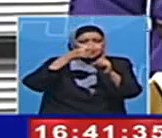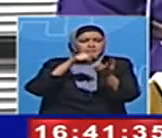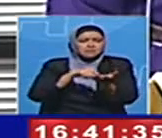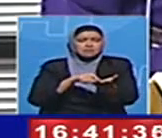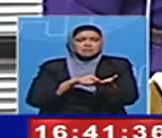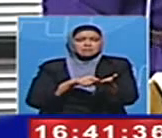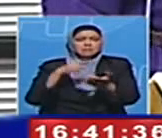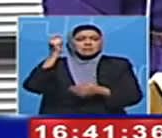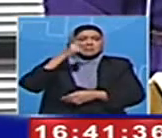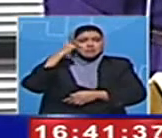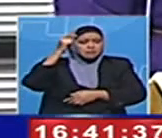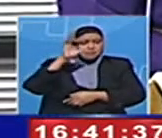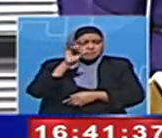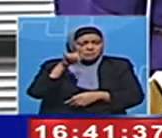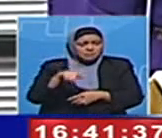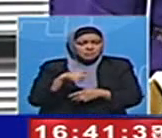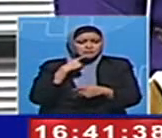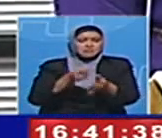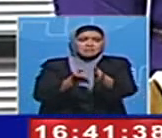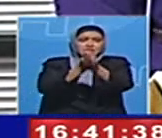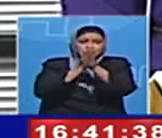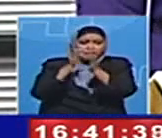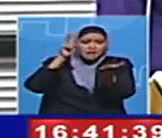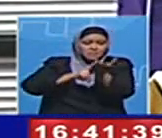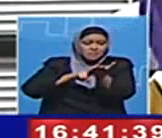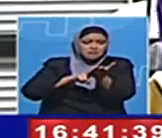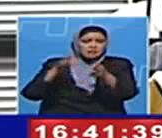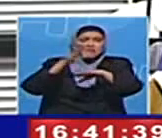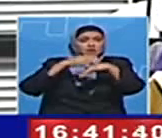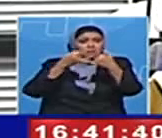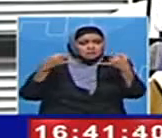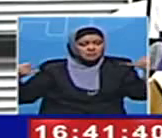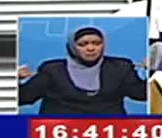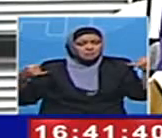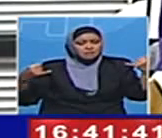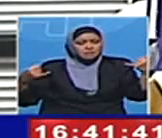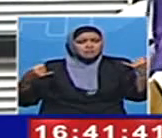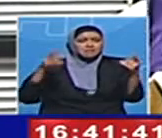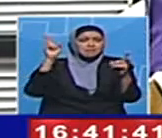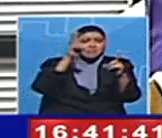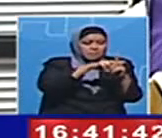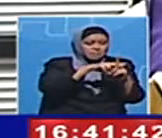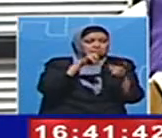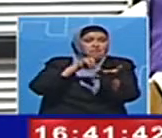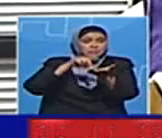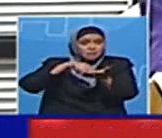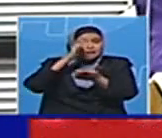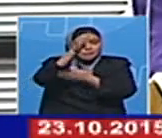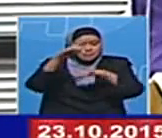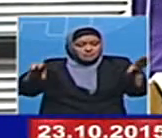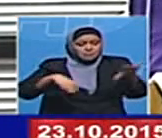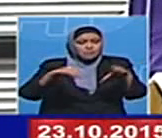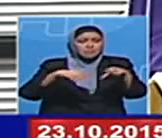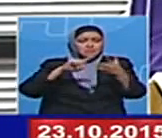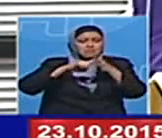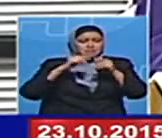di-pertua tambahan lagi permohonan visa secara atas talian atau online application akan dilaksanakan bermula